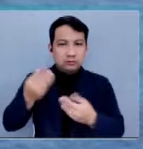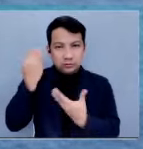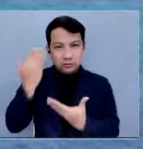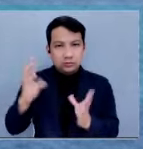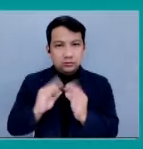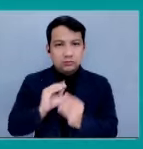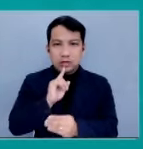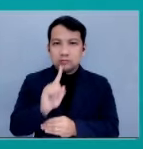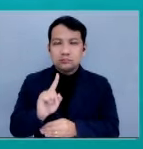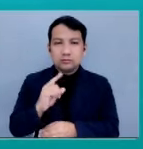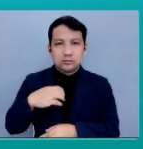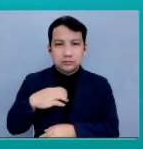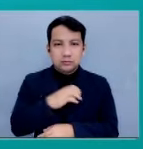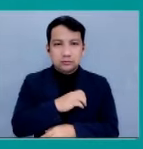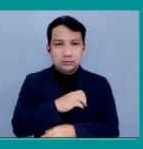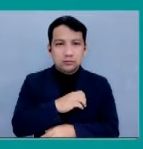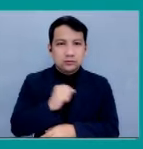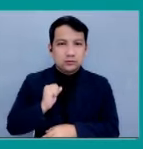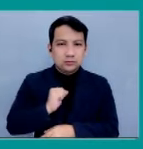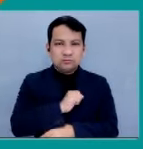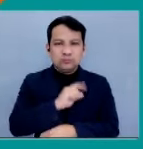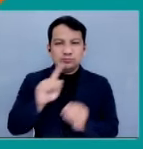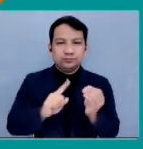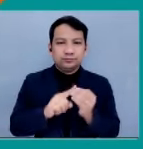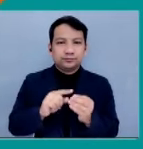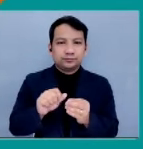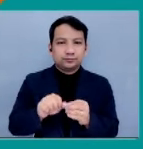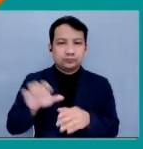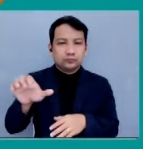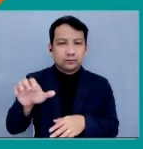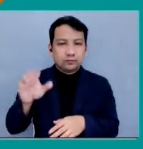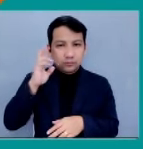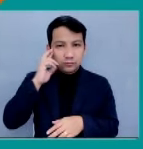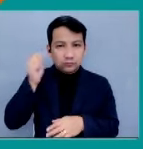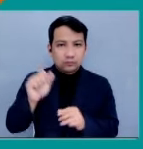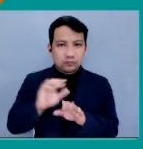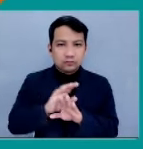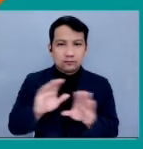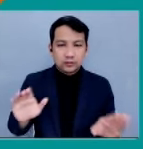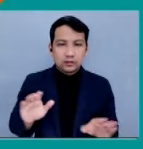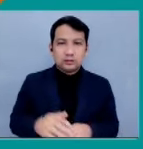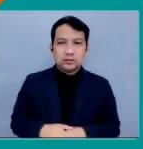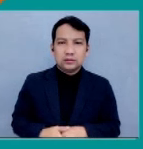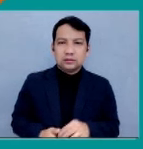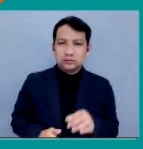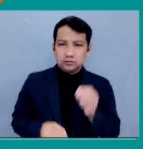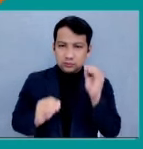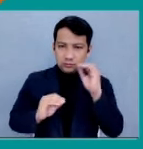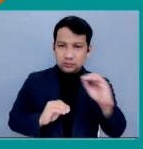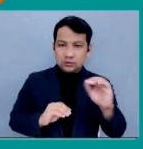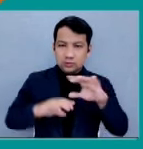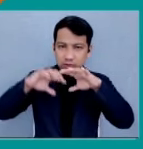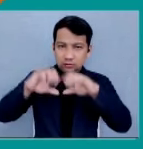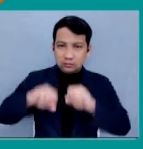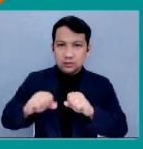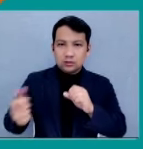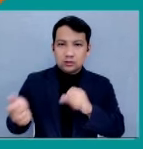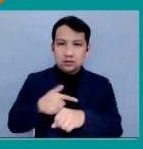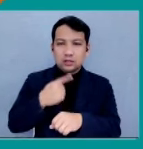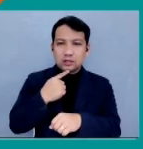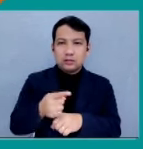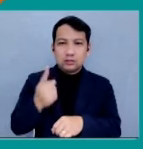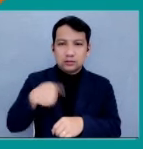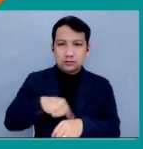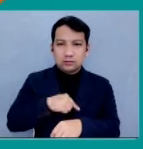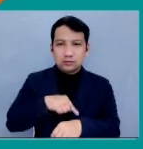mambabatas ayon kay sugo del Norte representative Robert Ace barbers dapat na arestuhin din ng Pilipinas sa mga Chinese na